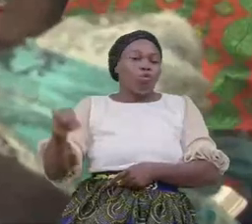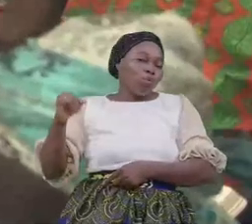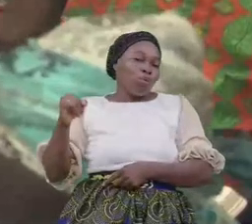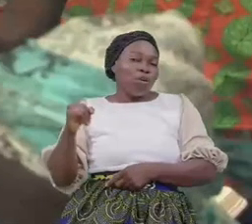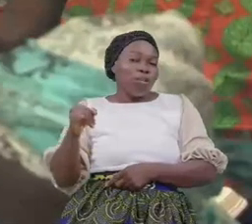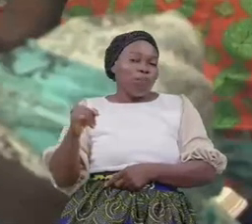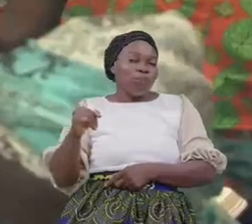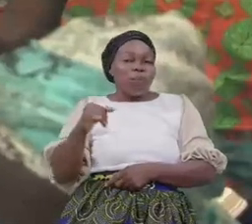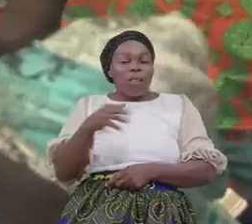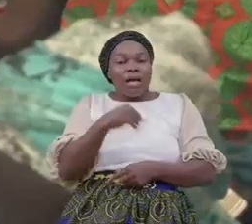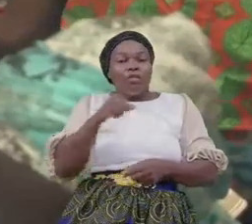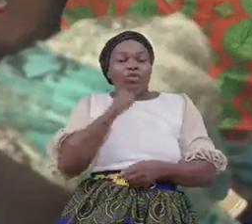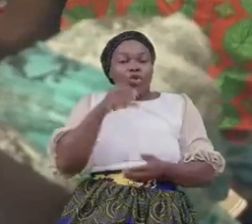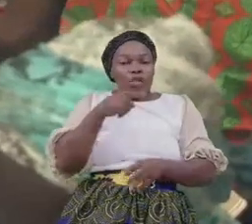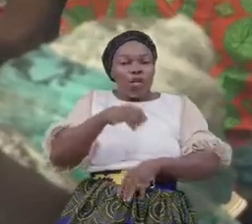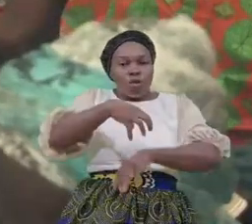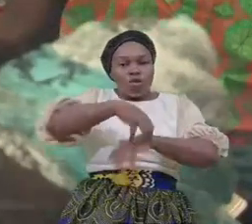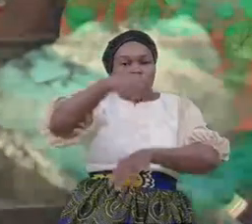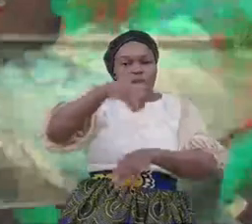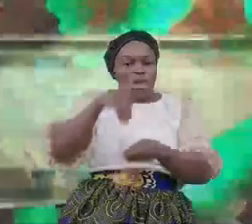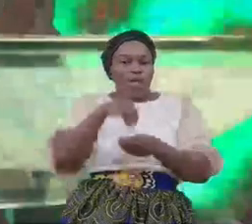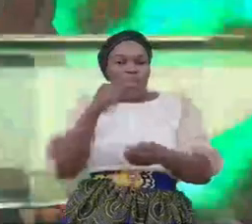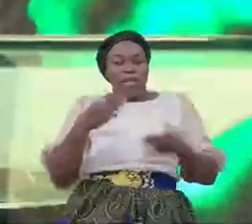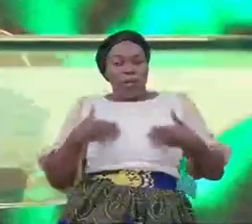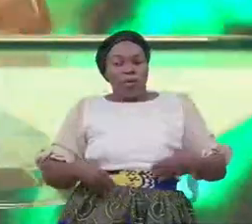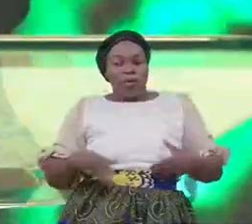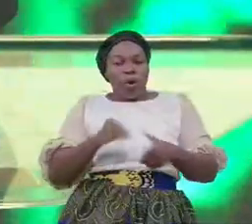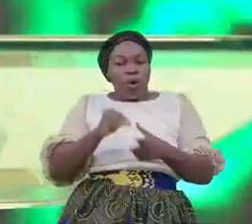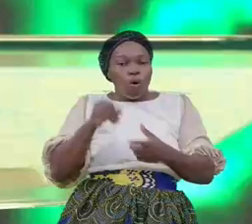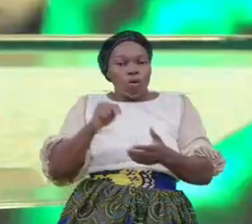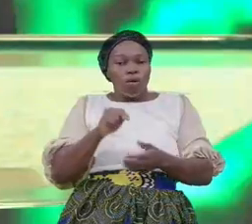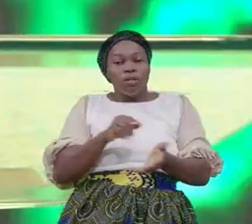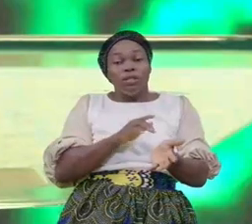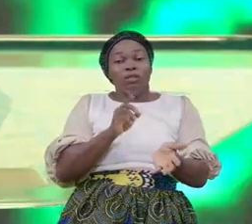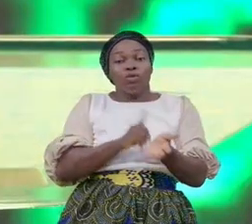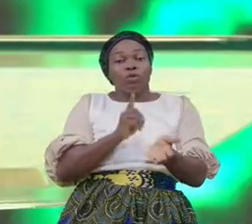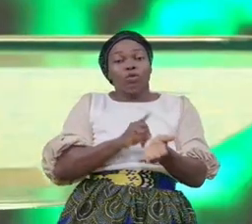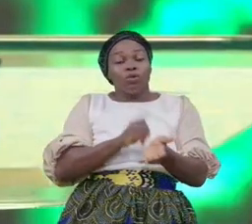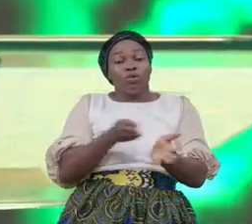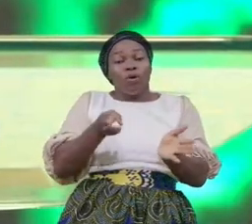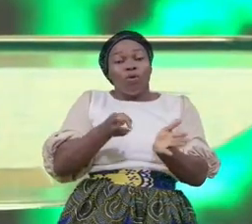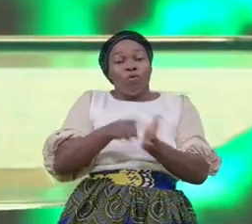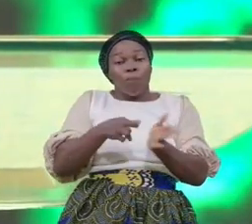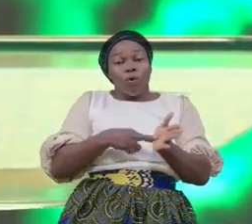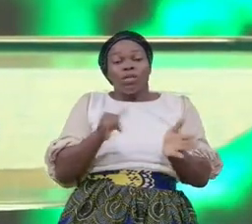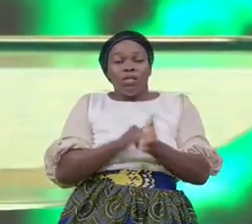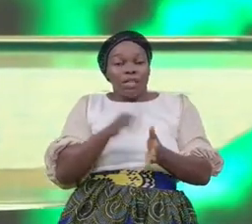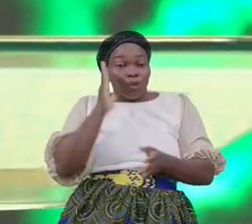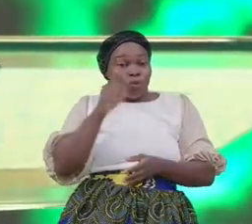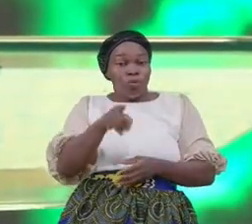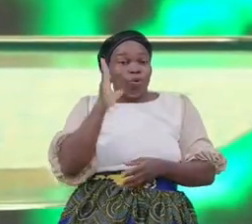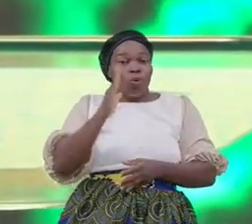corps. Cela va disparaître. Ce n'est plus le bulletin médical ou bien la radiographie. On va oublier cela. Mais il dit,